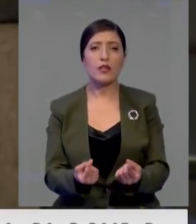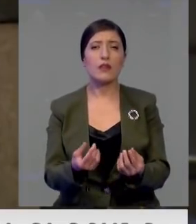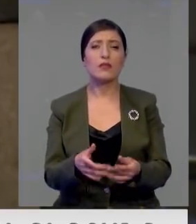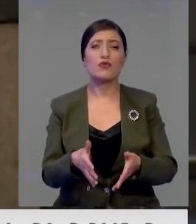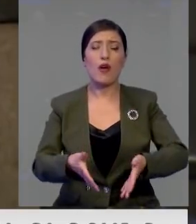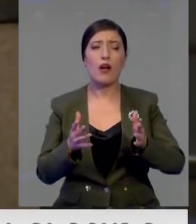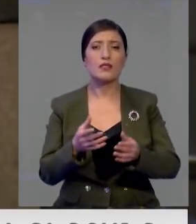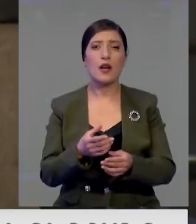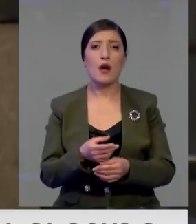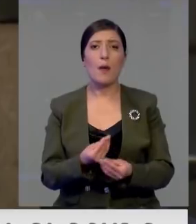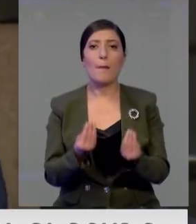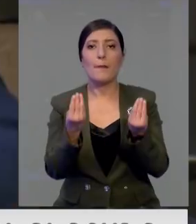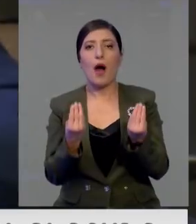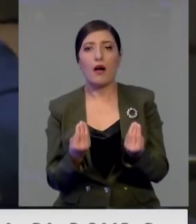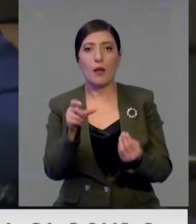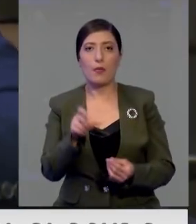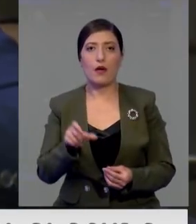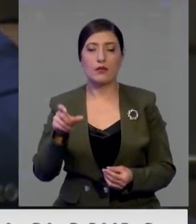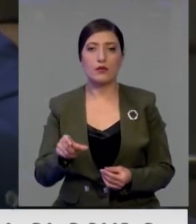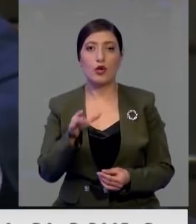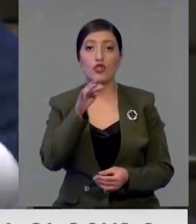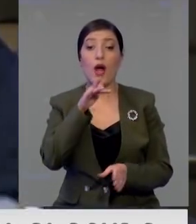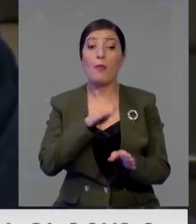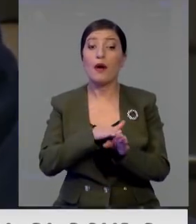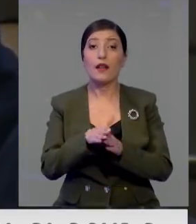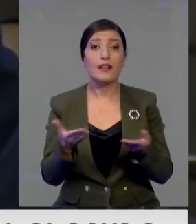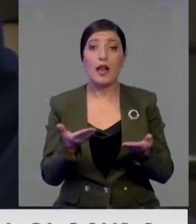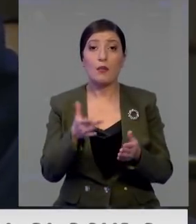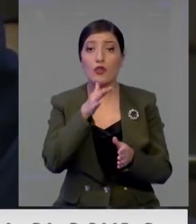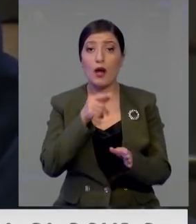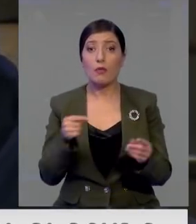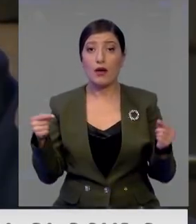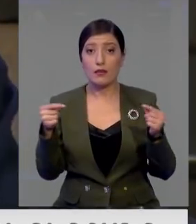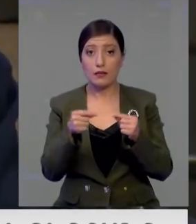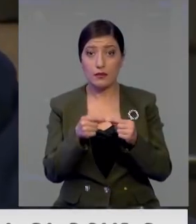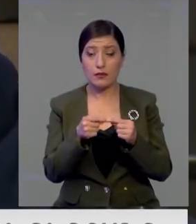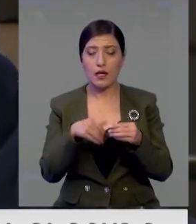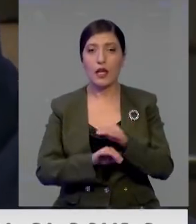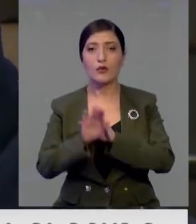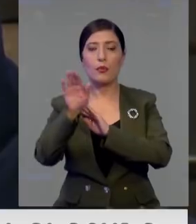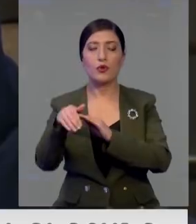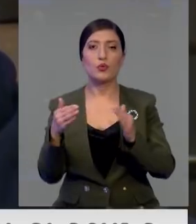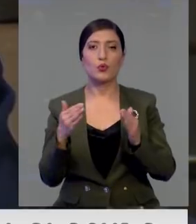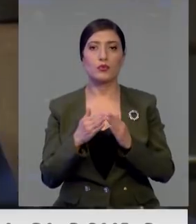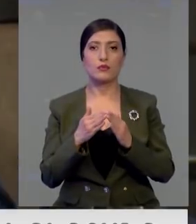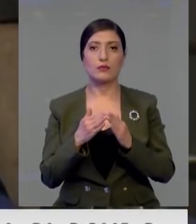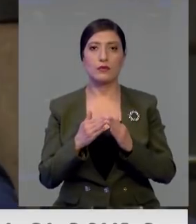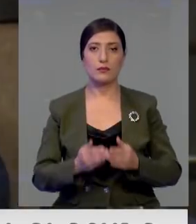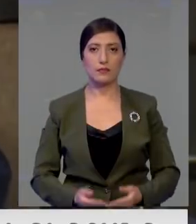միակ կարիքը ձևակերպման էնա ժամը երբ հալրանում, որ գնանք տուն։